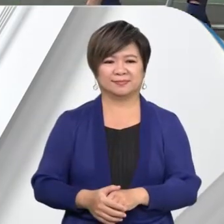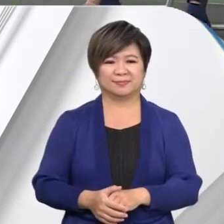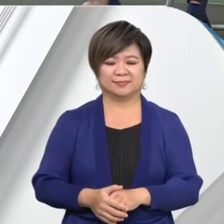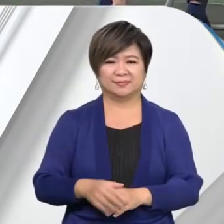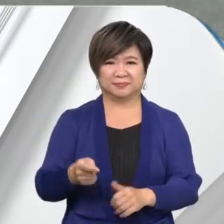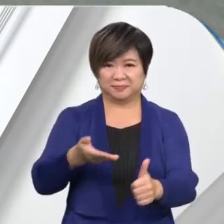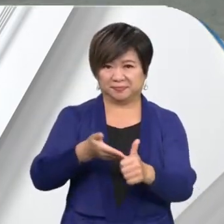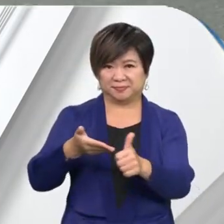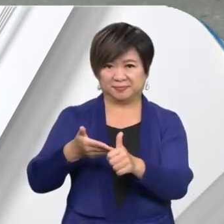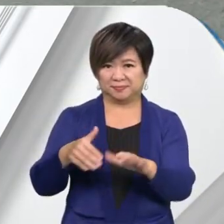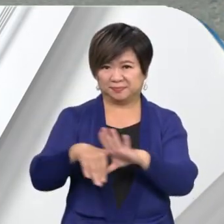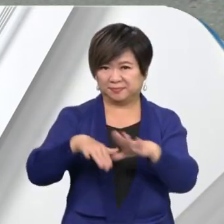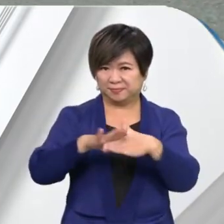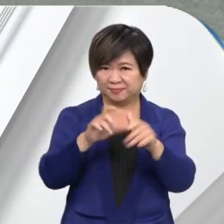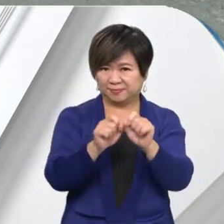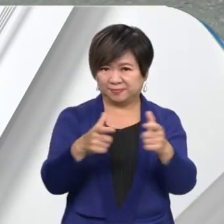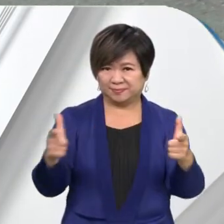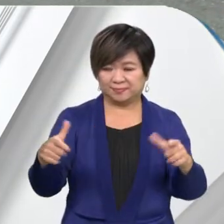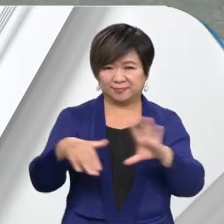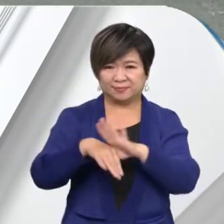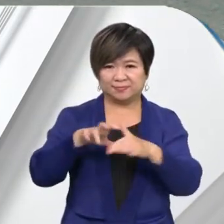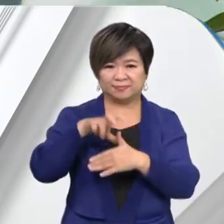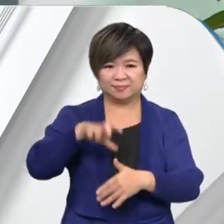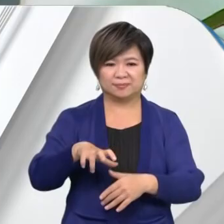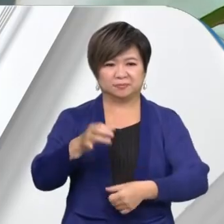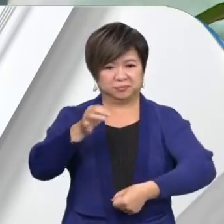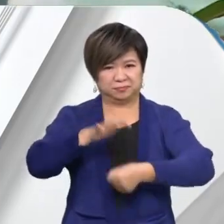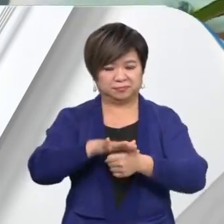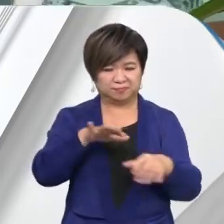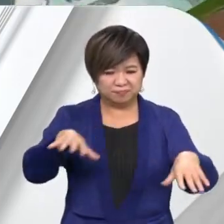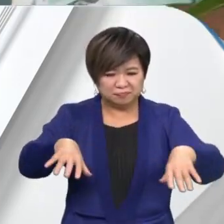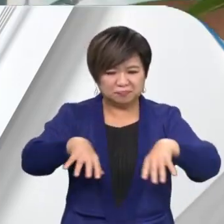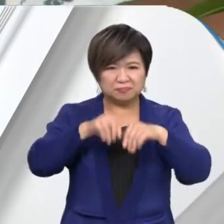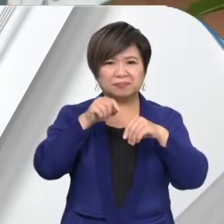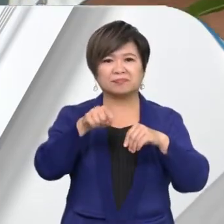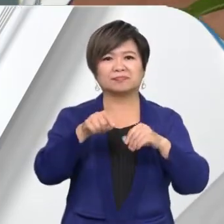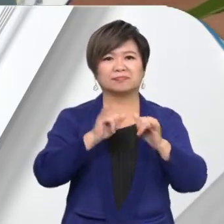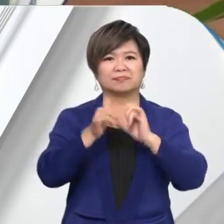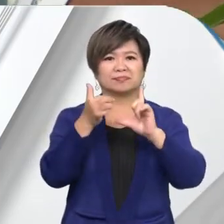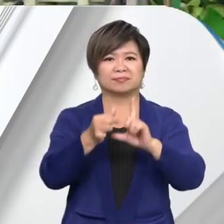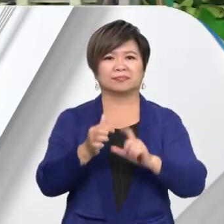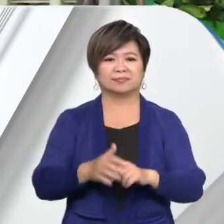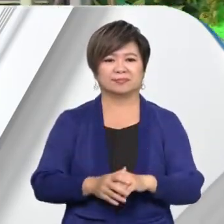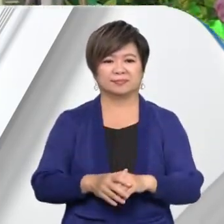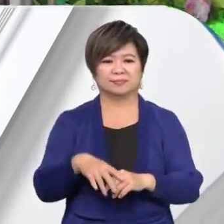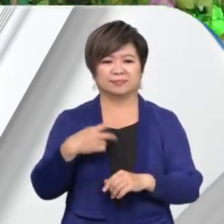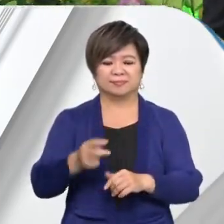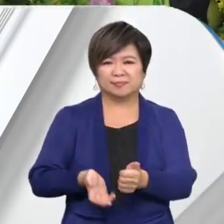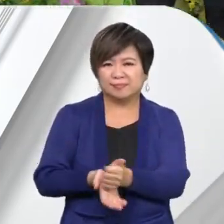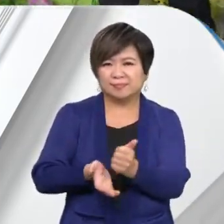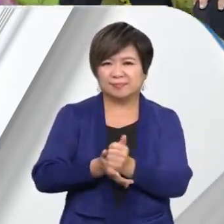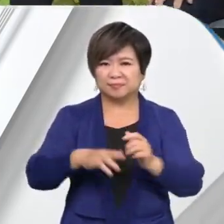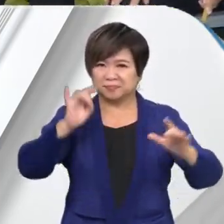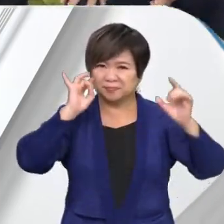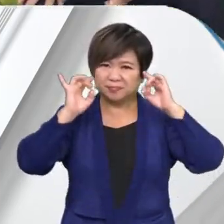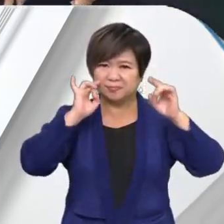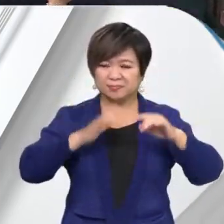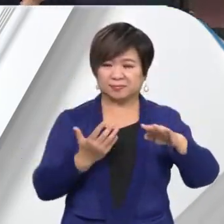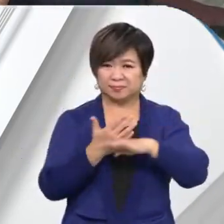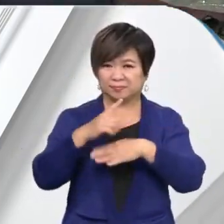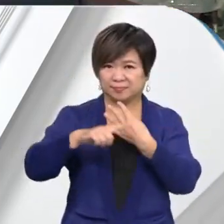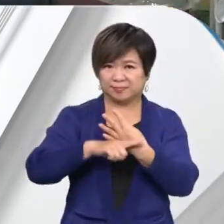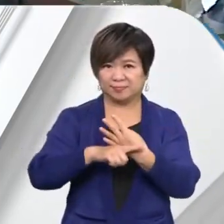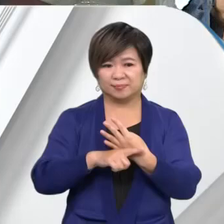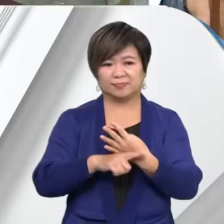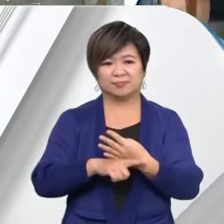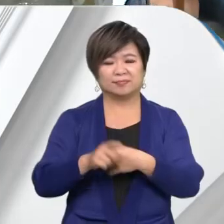化能量，屏东县文化处用经费补助通过整线的沙琪，以执行沙琪创意产业片剧、沙琪